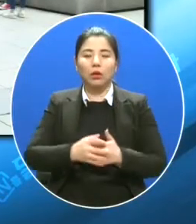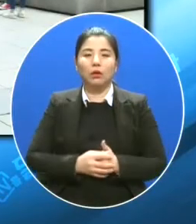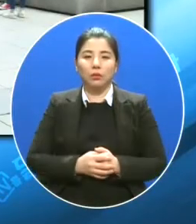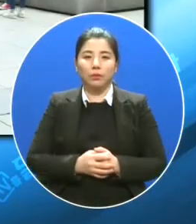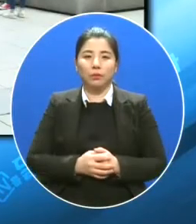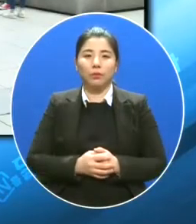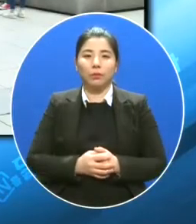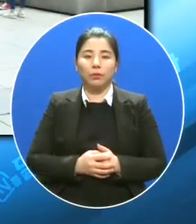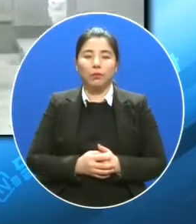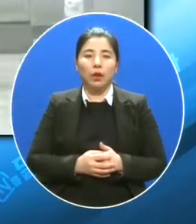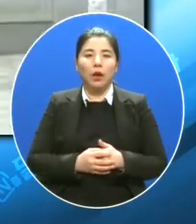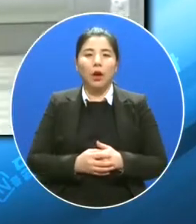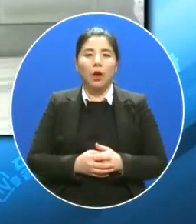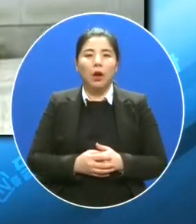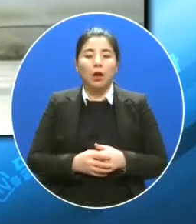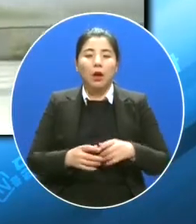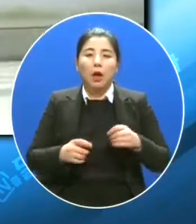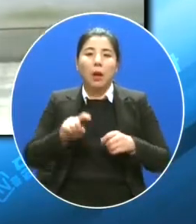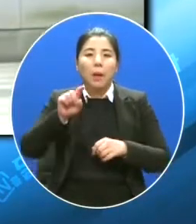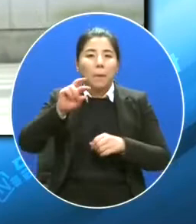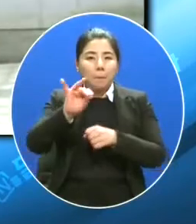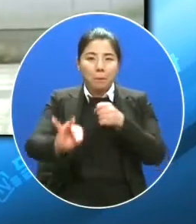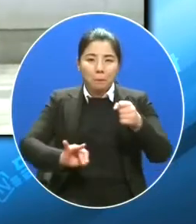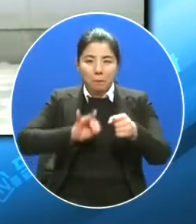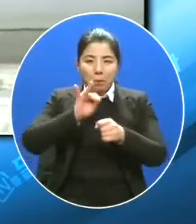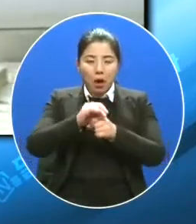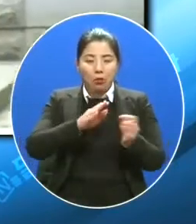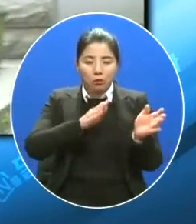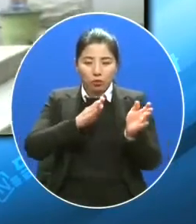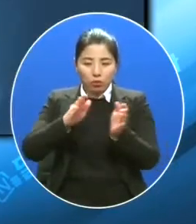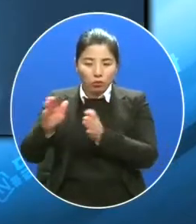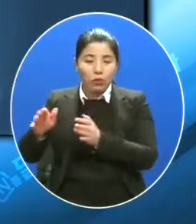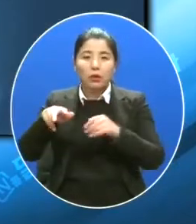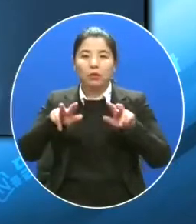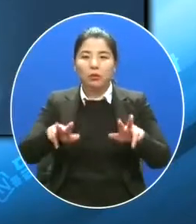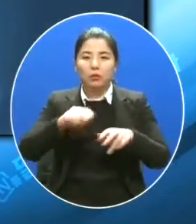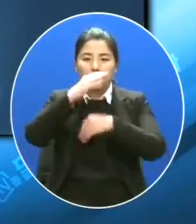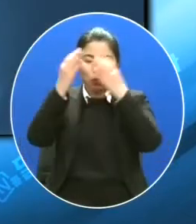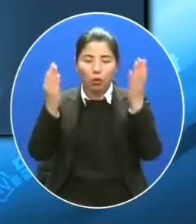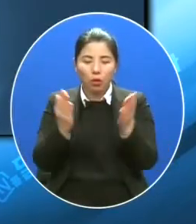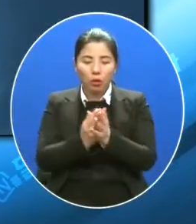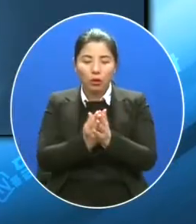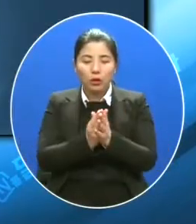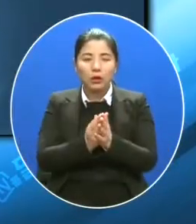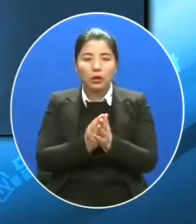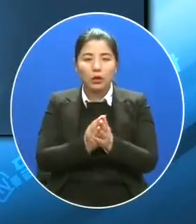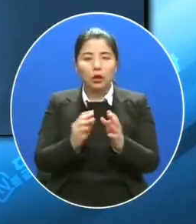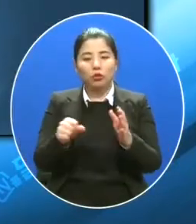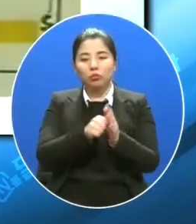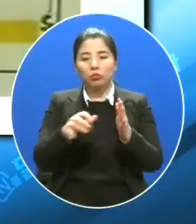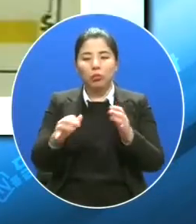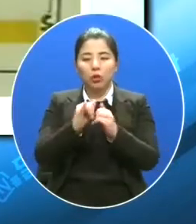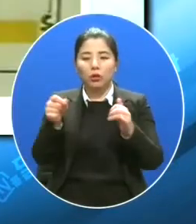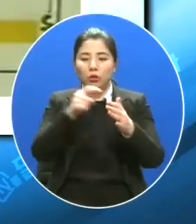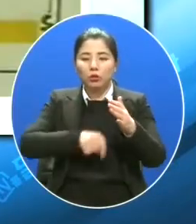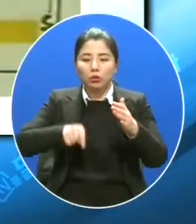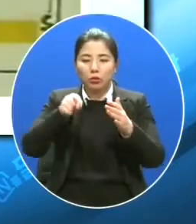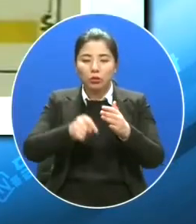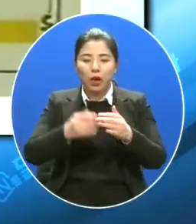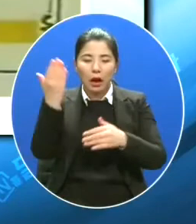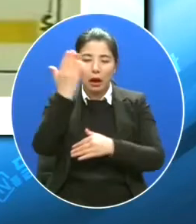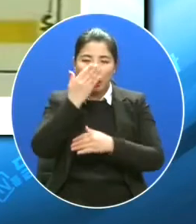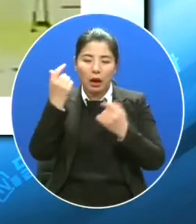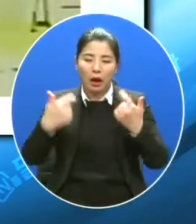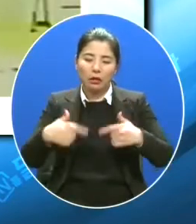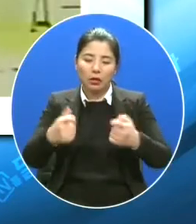감소했습니다. 한 세기 가까운 세월이 흐른 요즘에도 전체 유명인 중 점유 비율이 항상 늘어나고